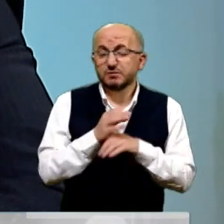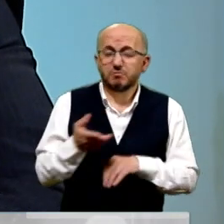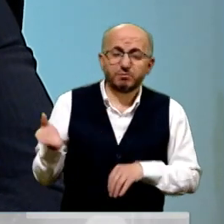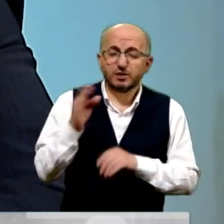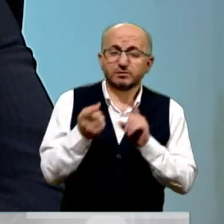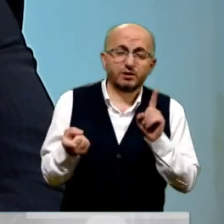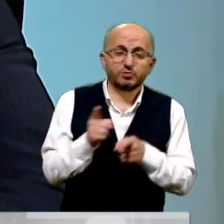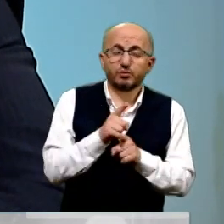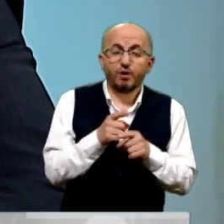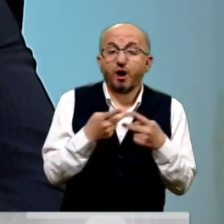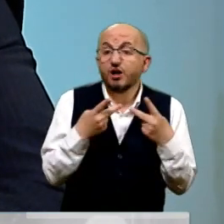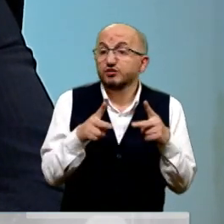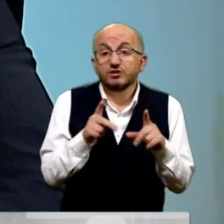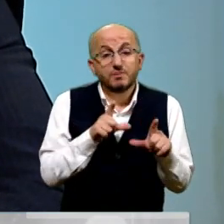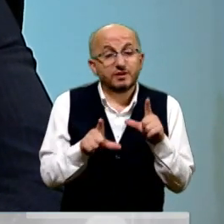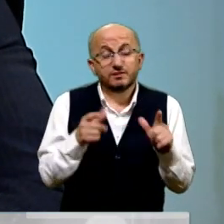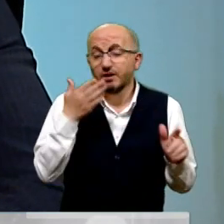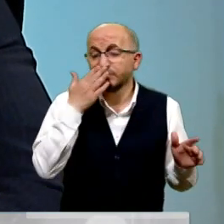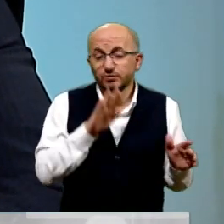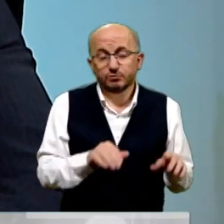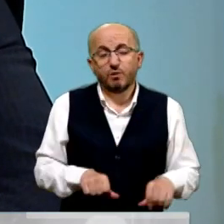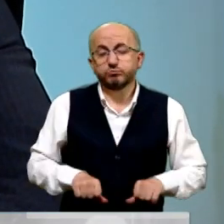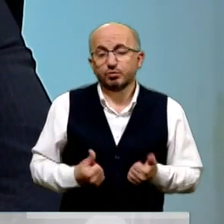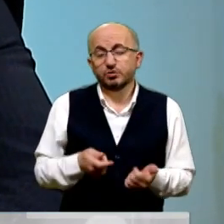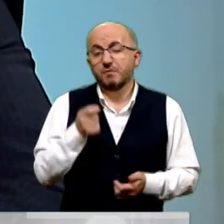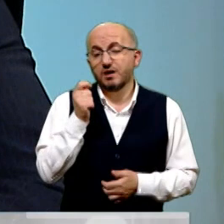türlü izahı ihtiyacı yok nettir Ancak